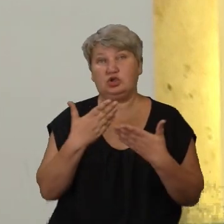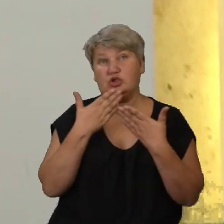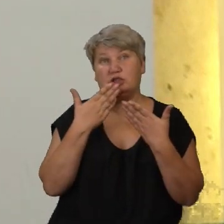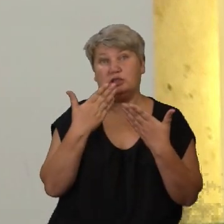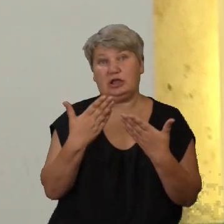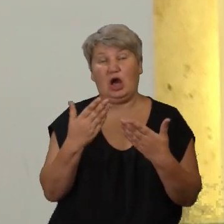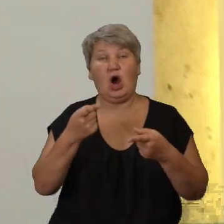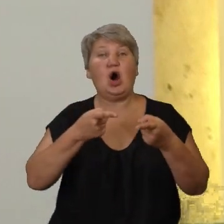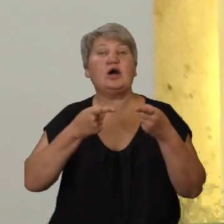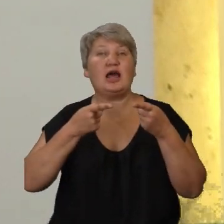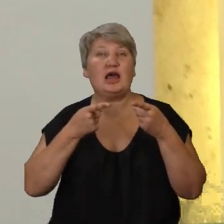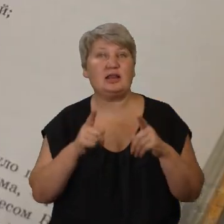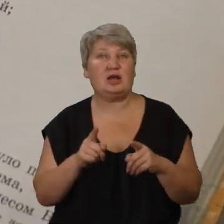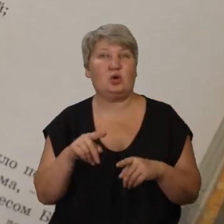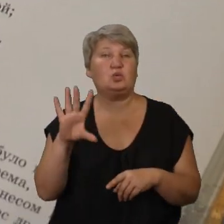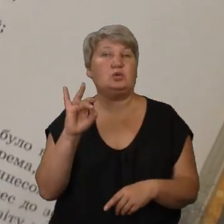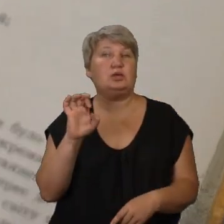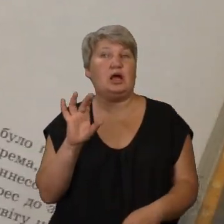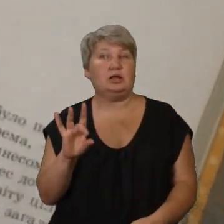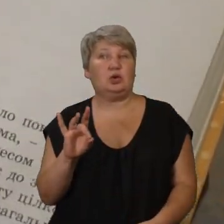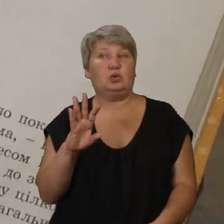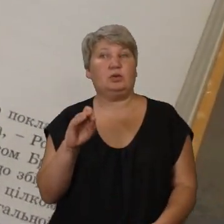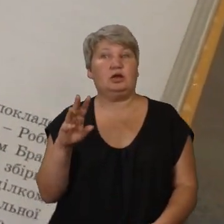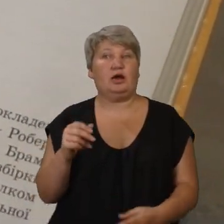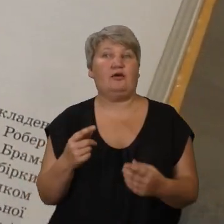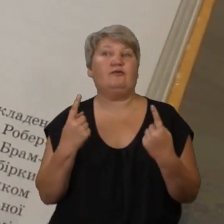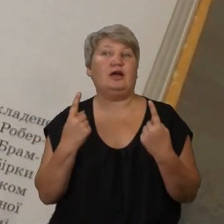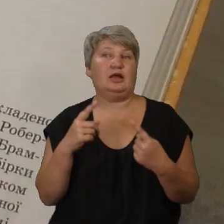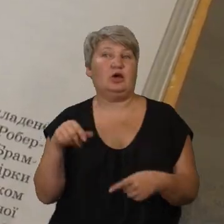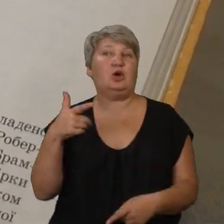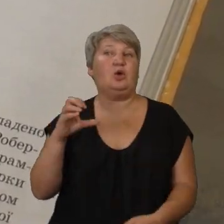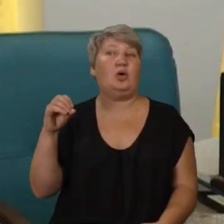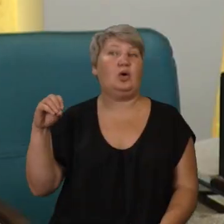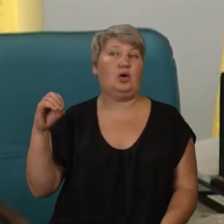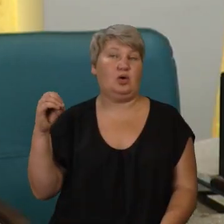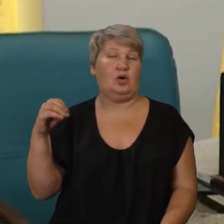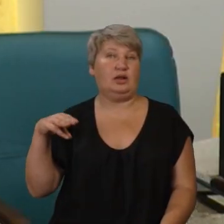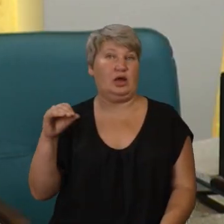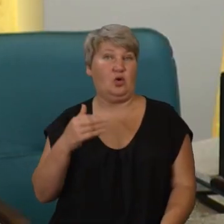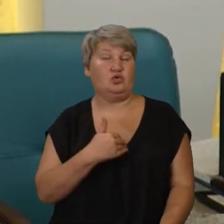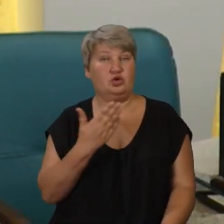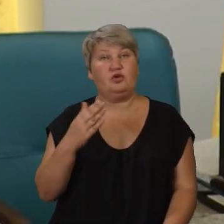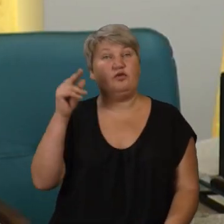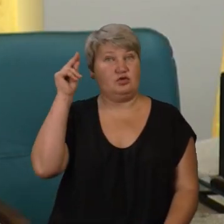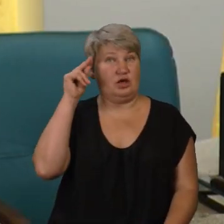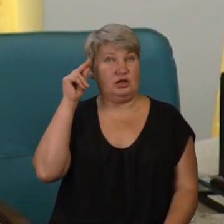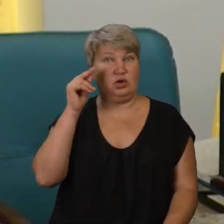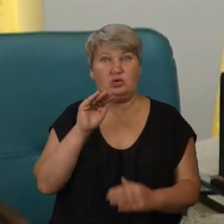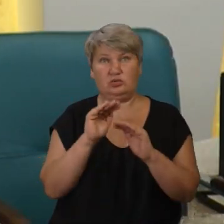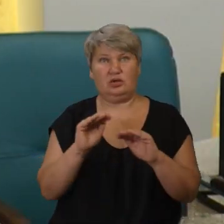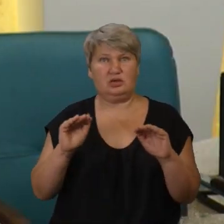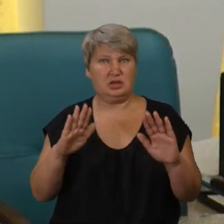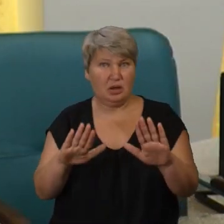оригіналу Руслан і Людмила Великий Гете так якого ніби хочуть вивчати то дітям